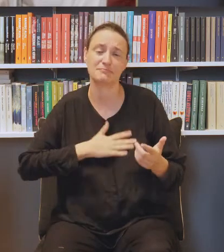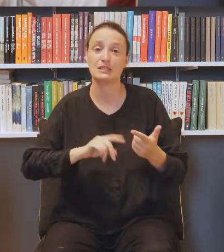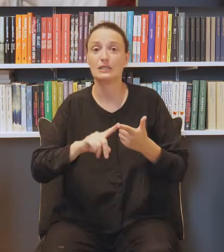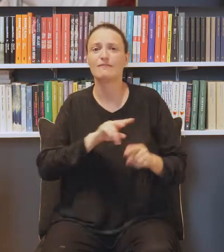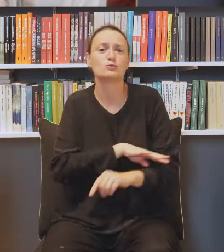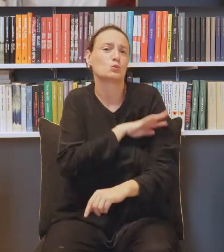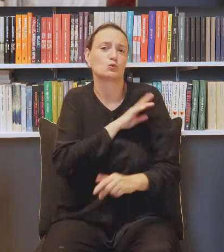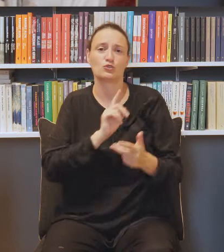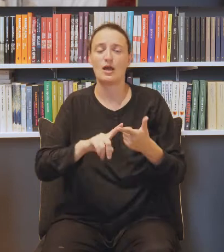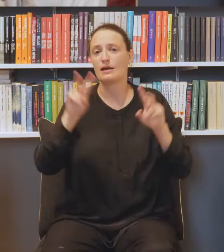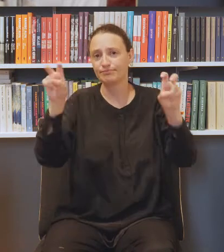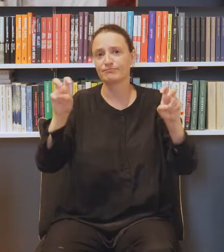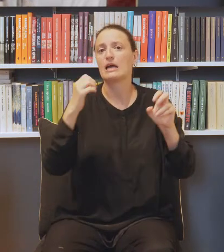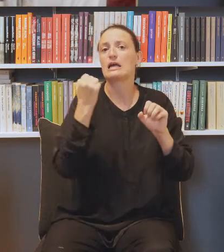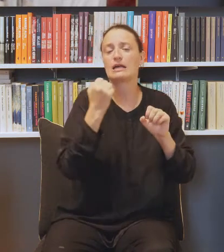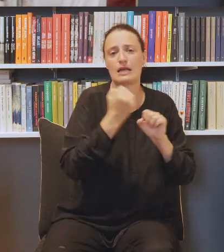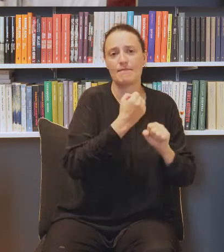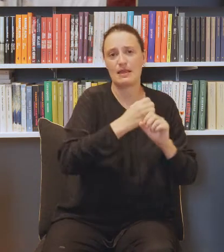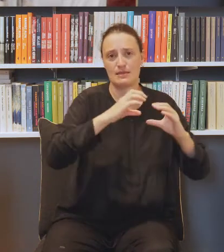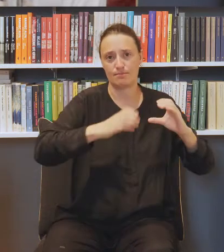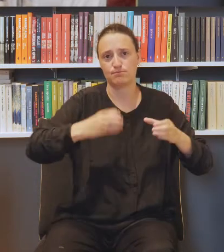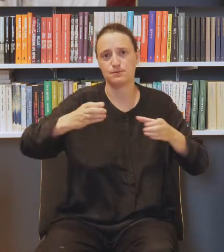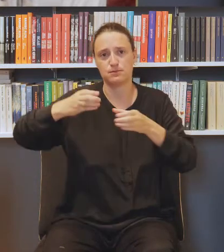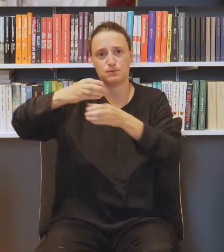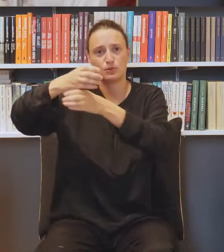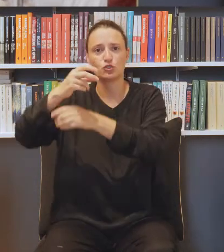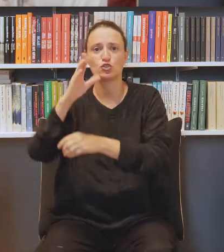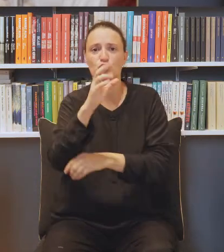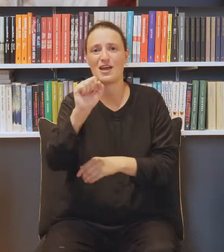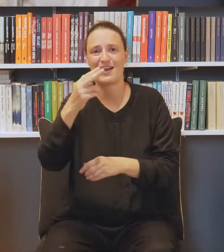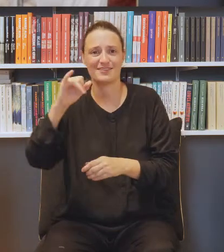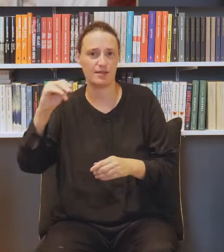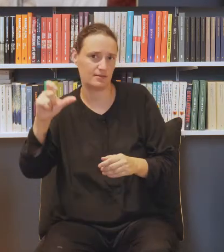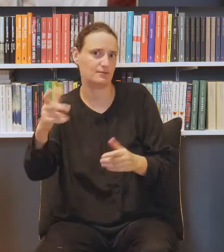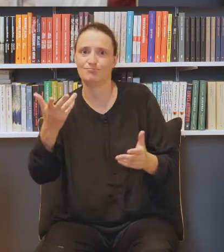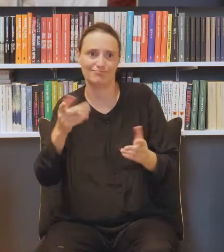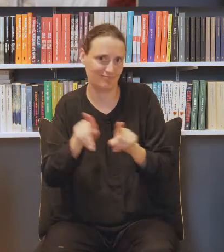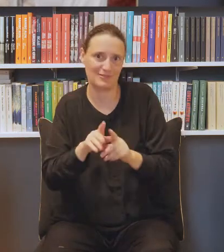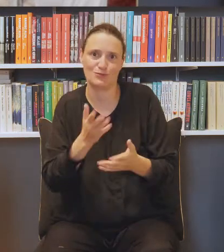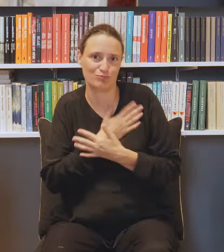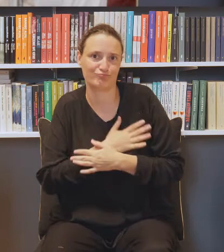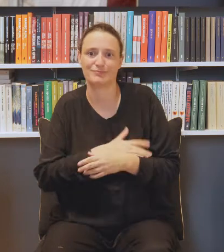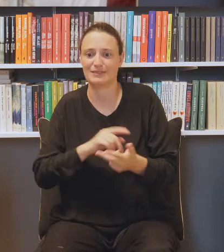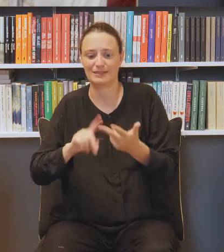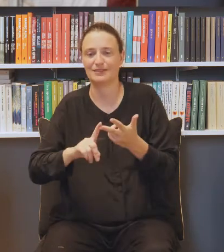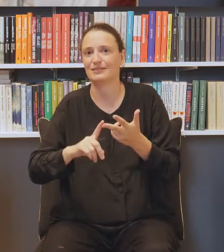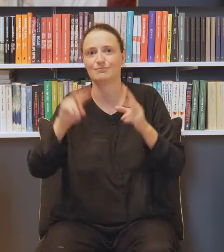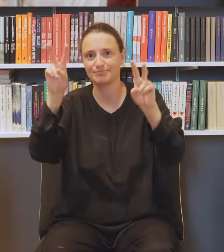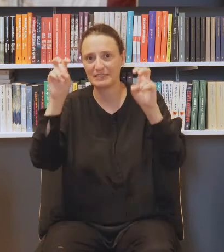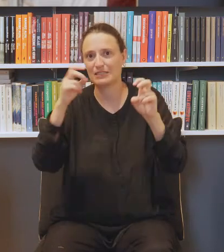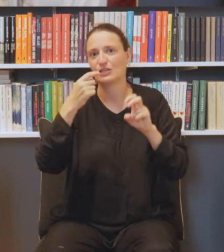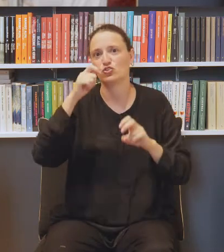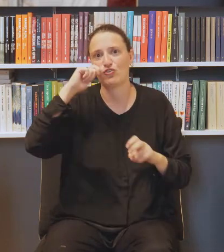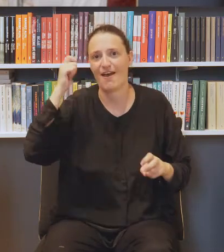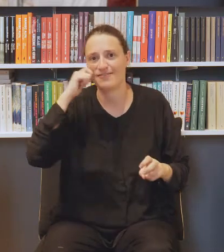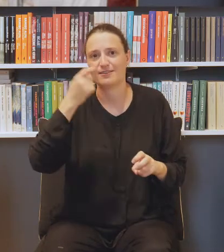Nie mówię, że się nie mogą podobać, ale Uli się szczególnie podobają. Dziady jej się podobają, te wszystkie jakieś dziwne książki z biblioteki,